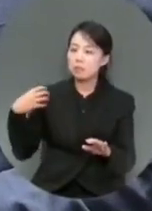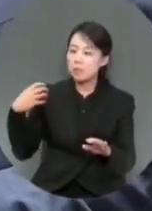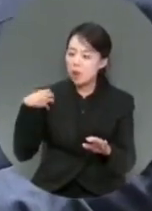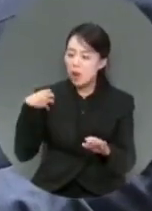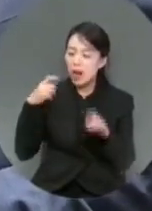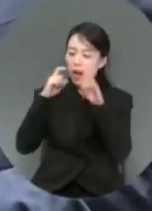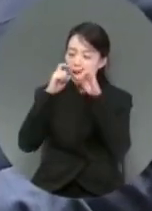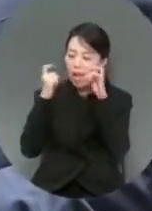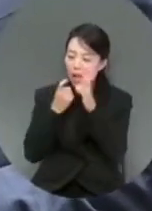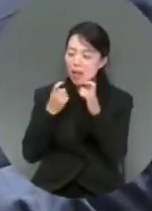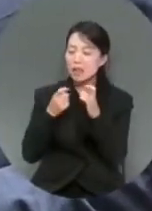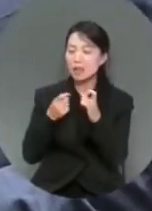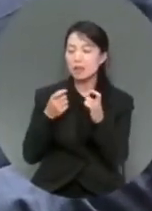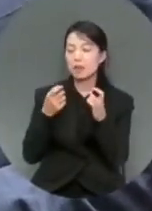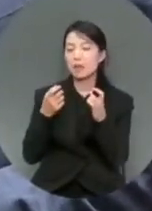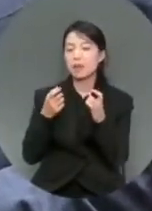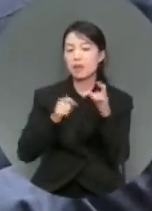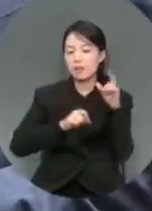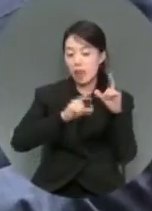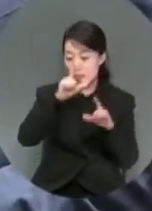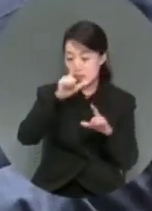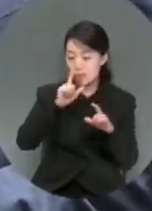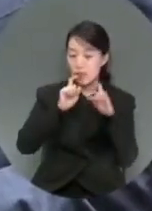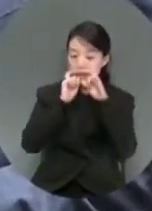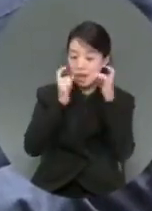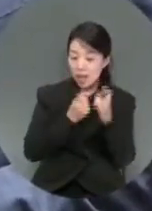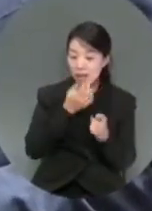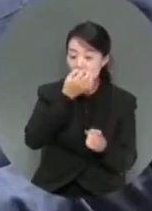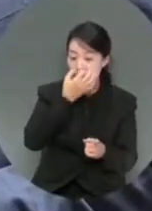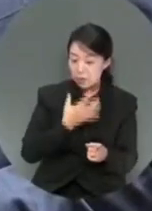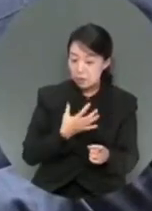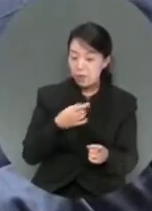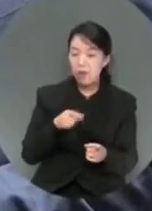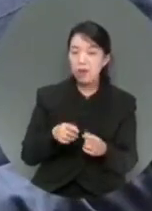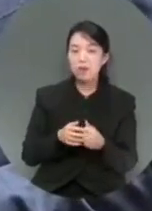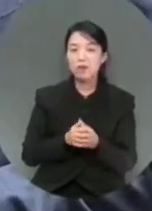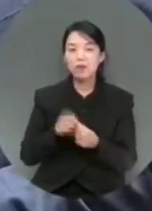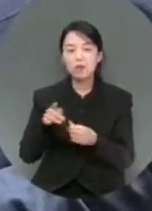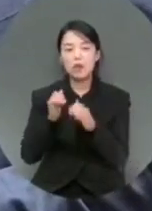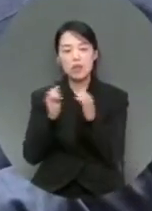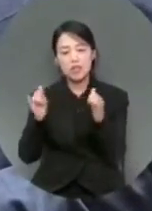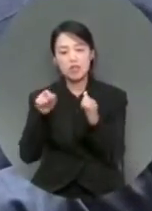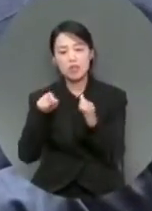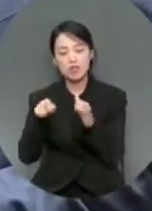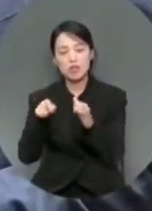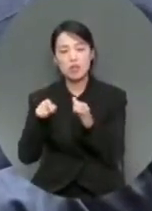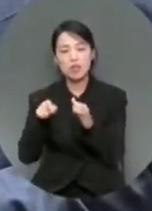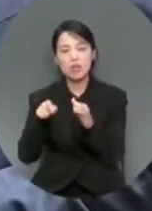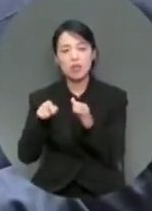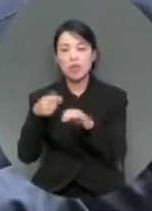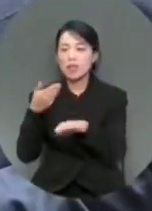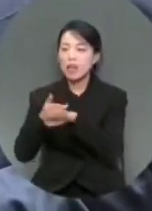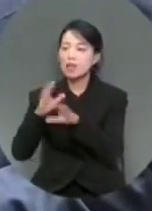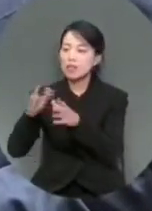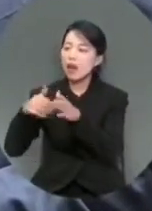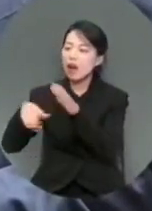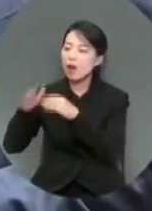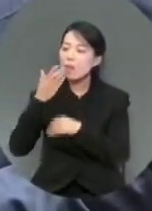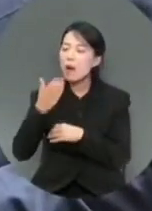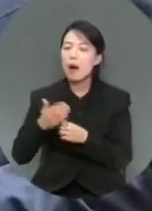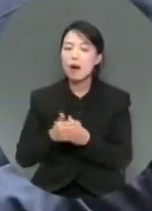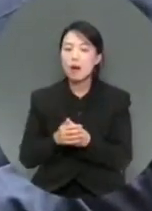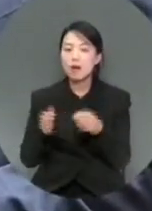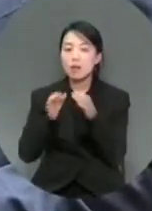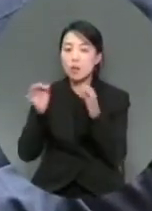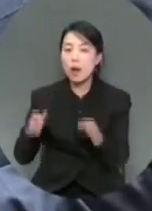겁니다. 대학이나 연구기관에 인간이 하는 어려운 부분을 인력이 유출되거나 또는 해외로 유출될 수도 있고 그렇지 않습니까? 그리고 그동안